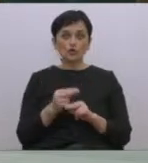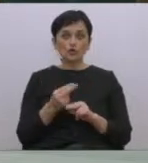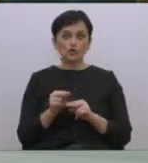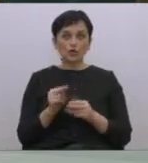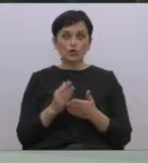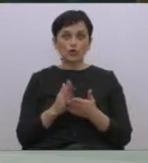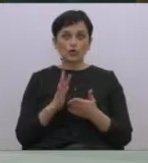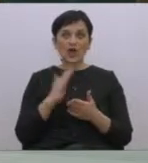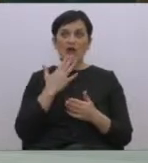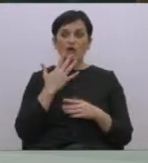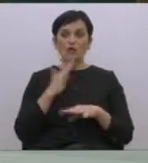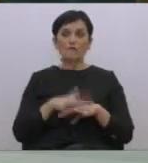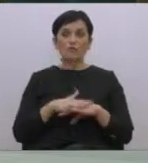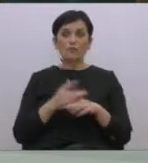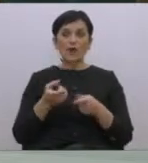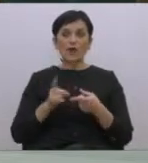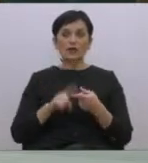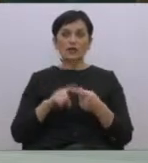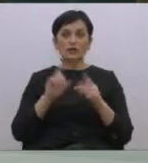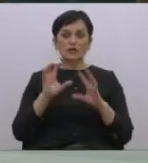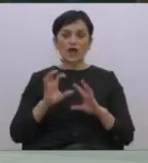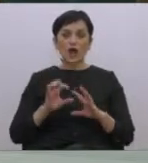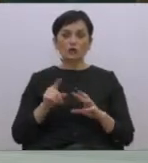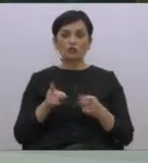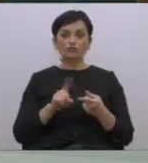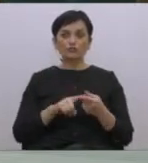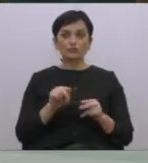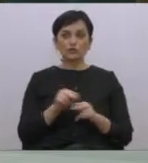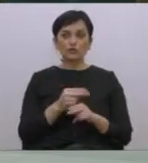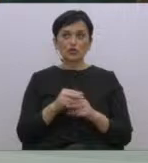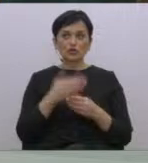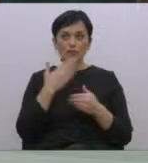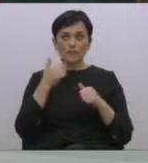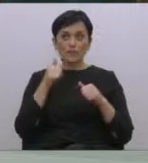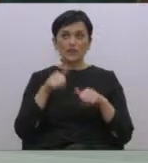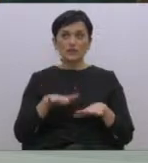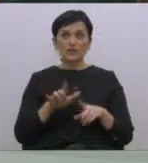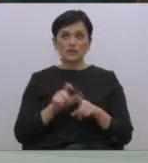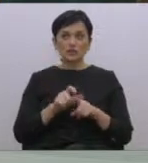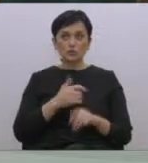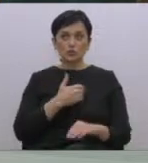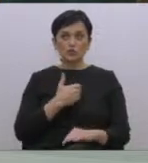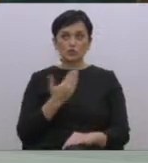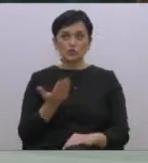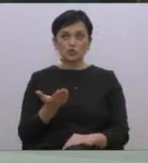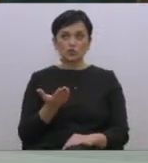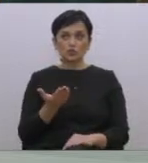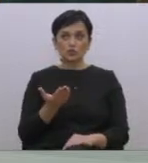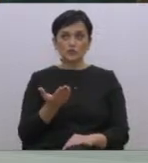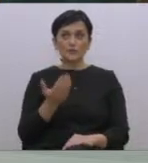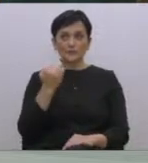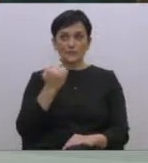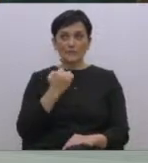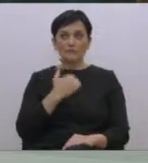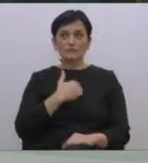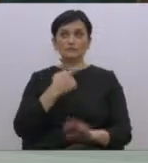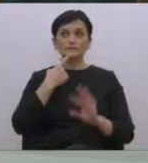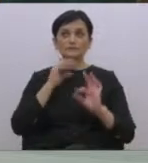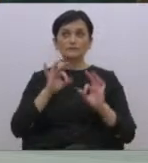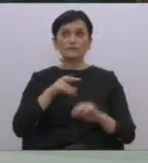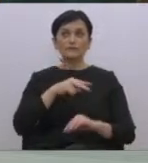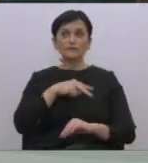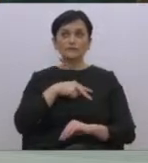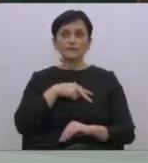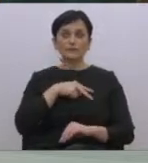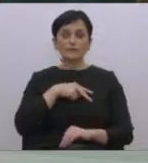არის და ეროვნული ბანკის შესახებ კანონთანაც შენიშვნები არ არის დასმებ სიტყვათ უკსურთ მადლობა მინდა გადავხადო